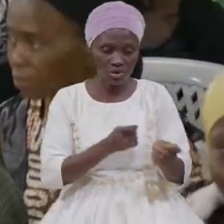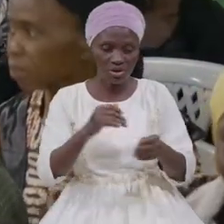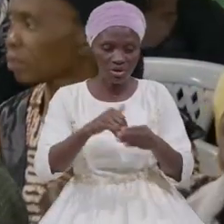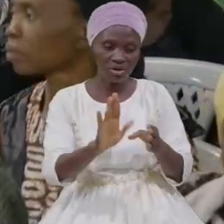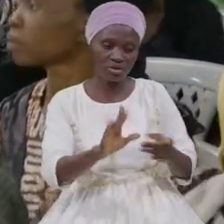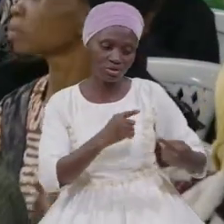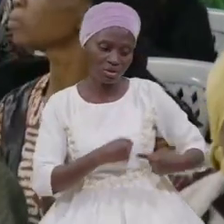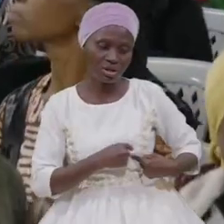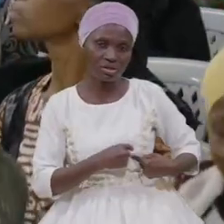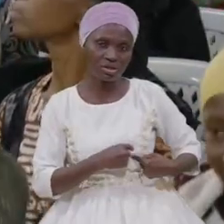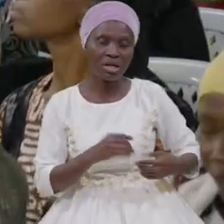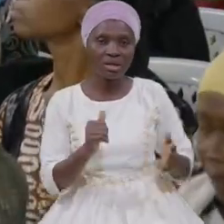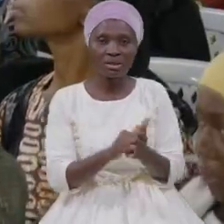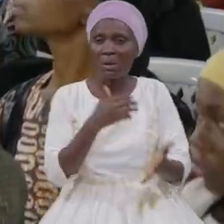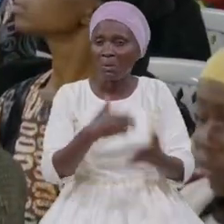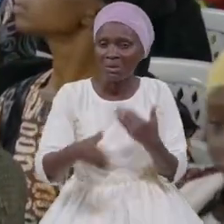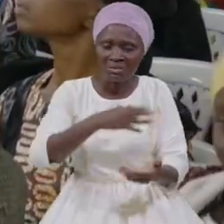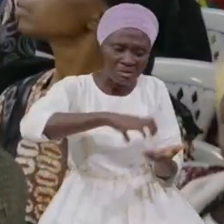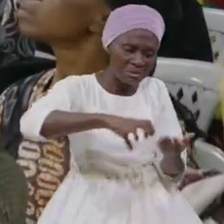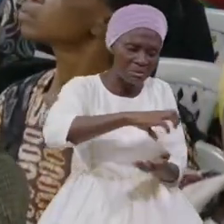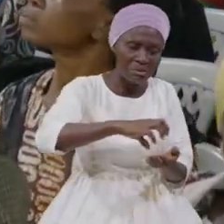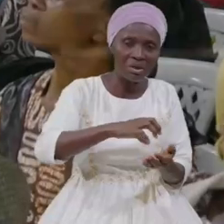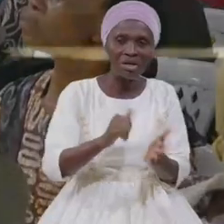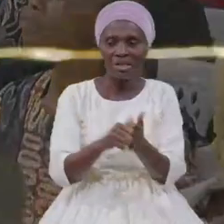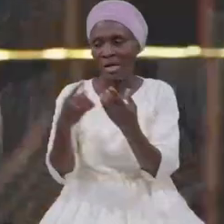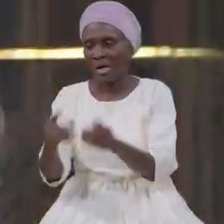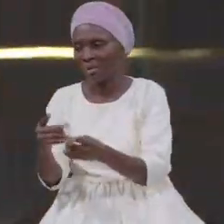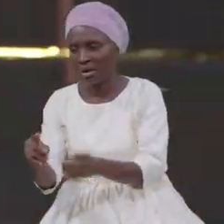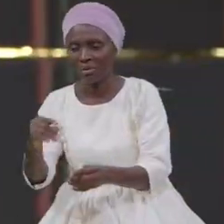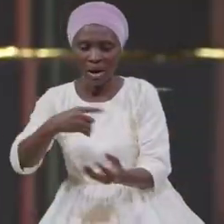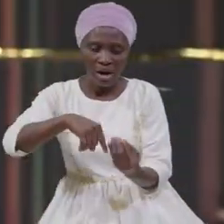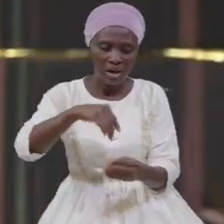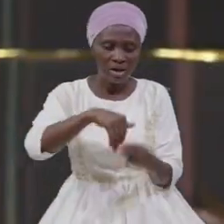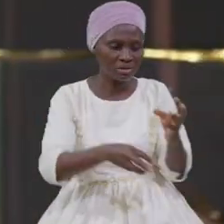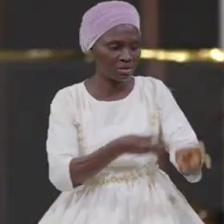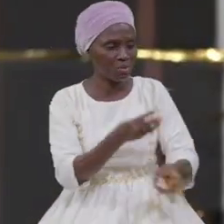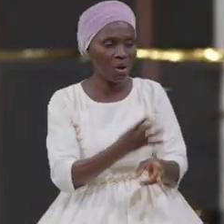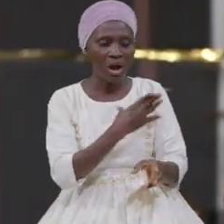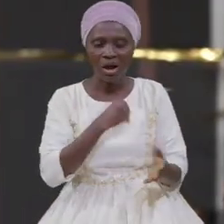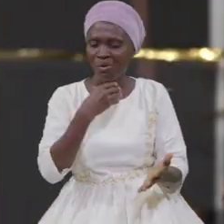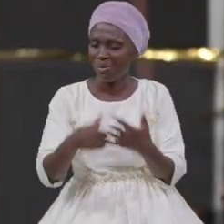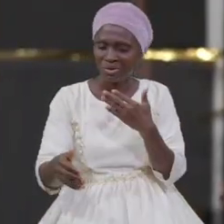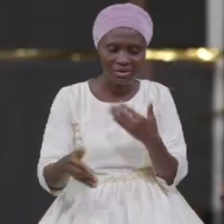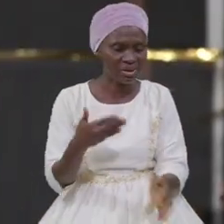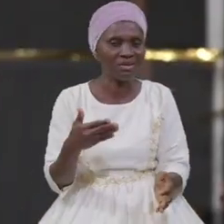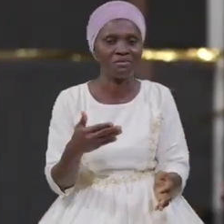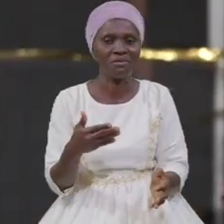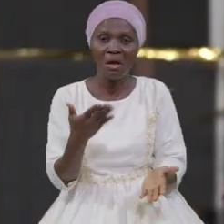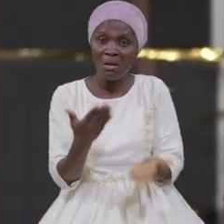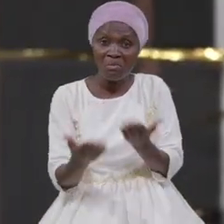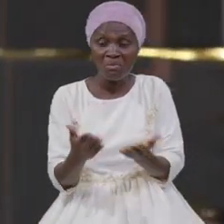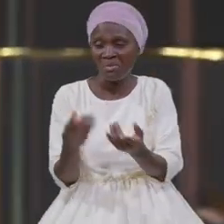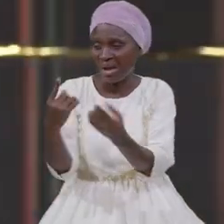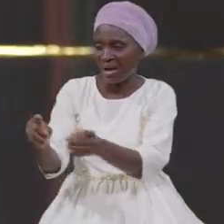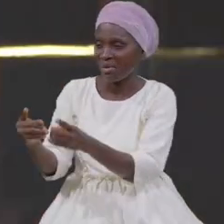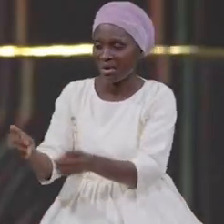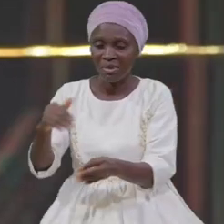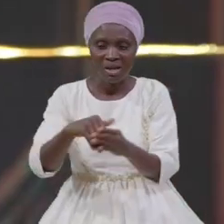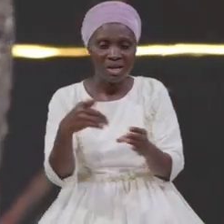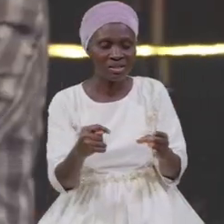Quels que soient les tourments, quels que soient les troubles dans le monde, et quel que soit ce qui se passe dans la